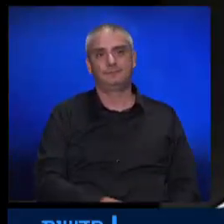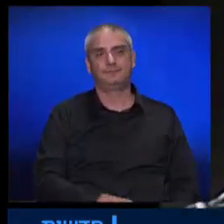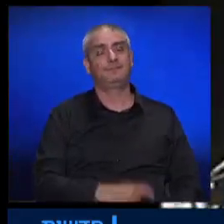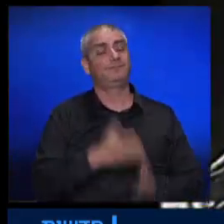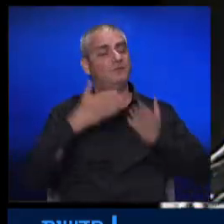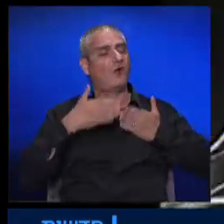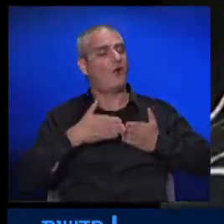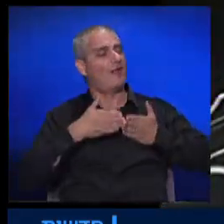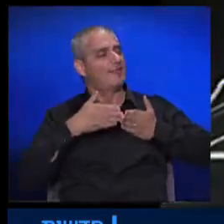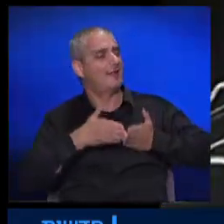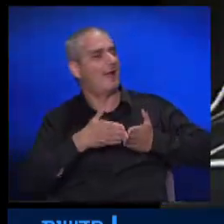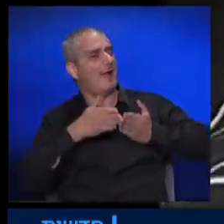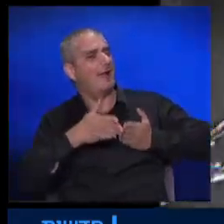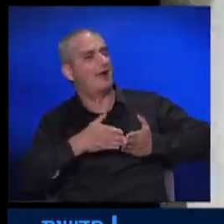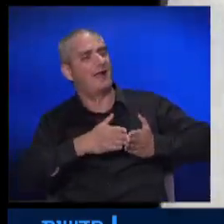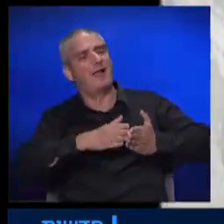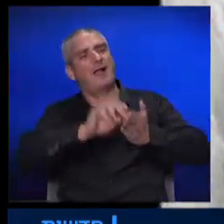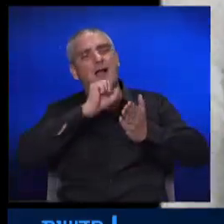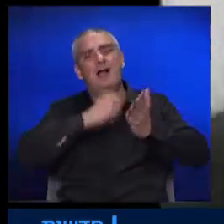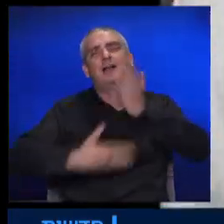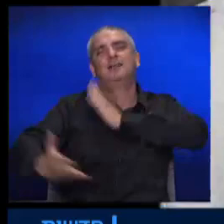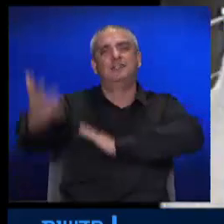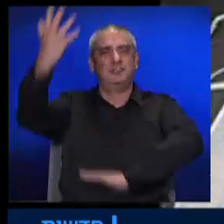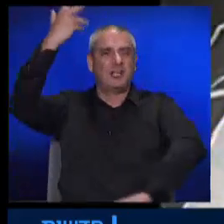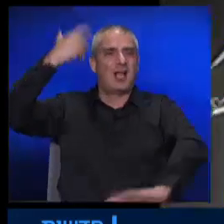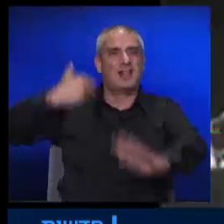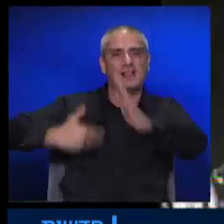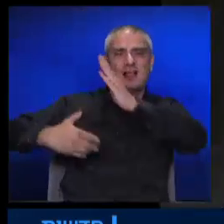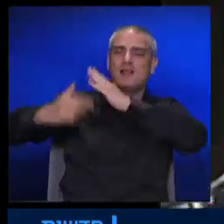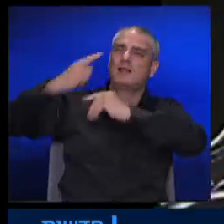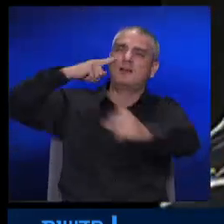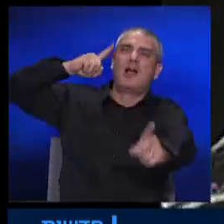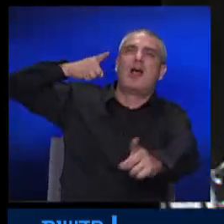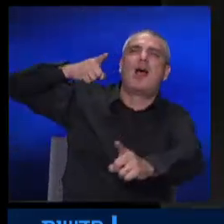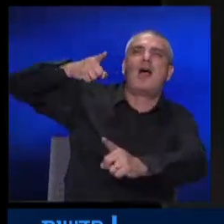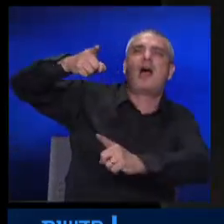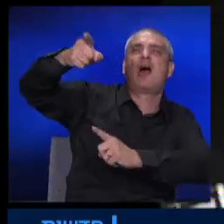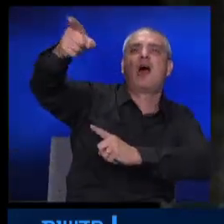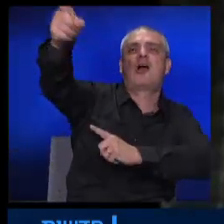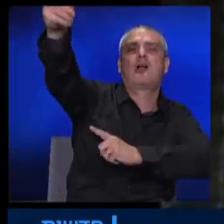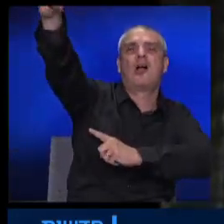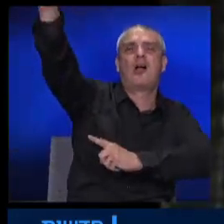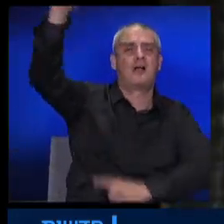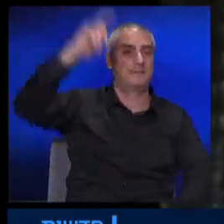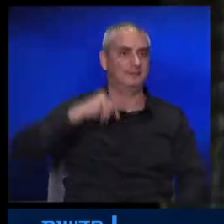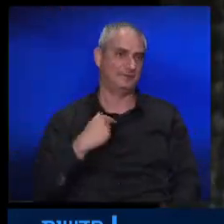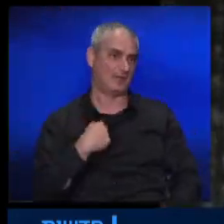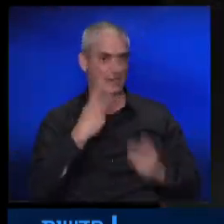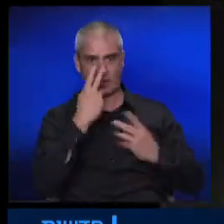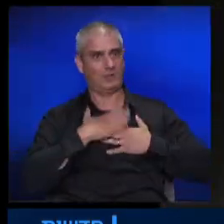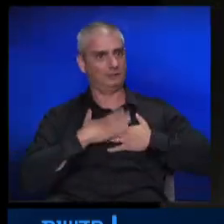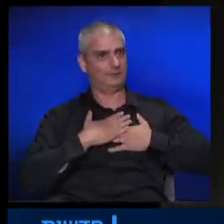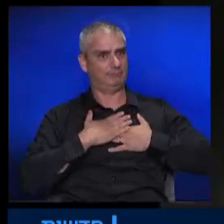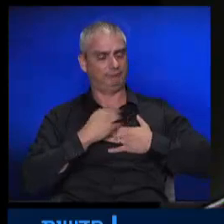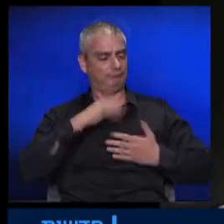בארץ ישנה, לנו שם באופן... את עצמי בעיקר בתור מלחין